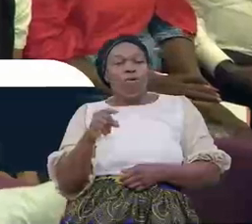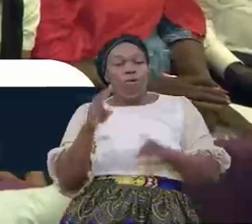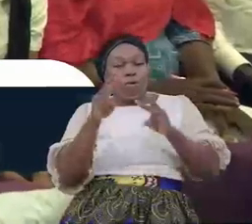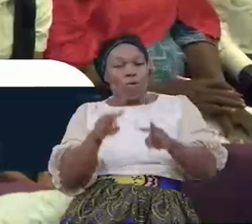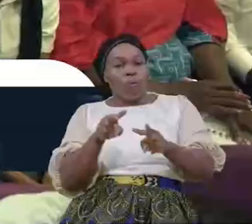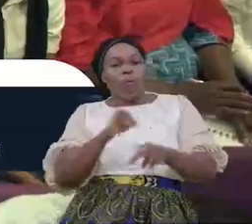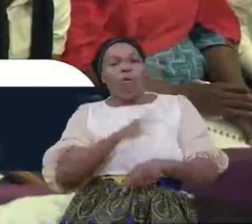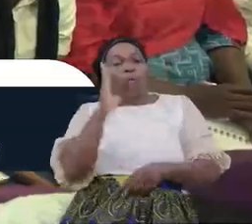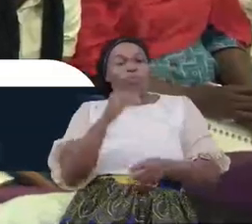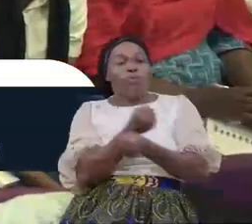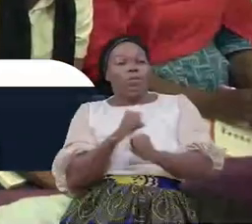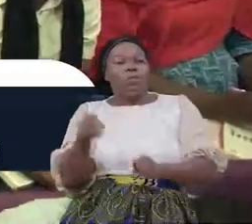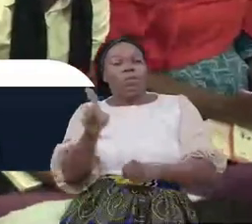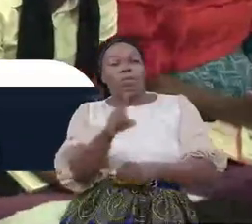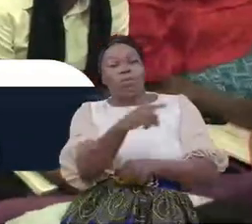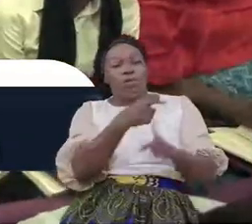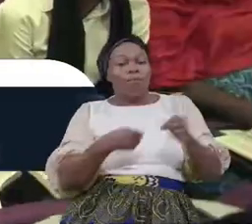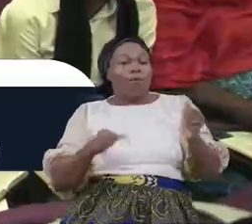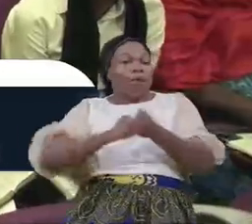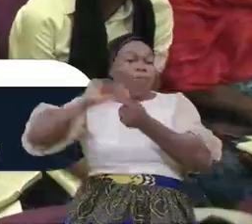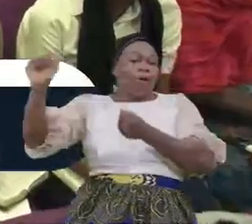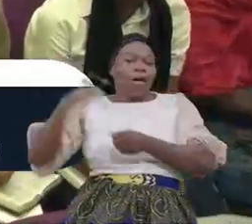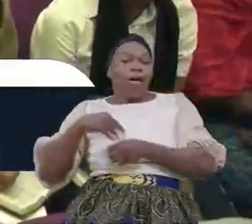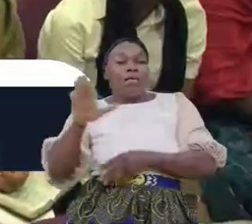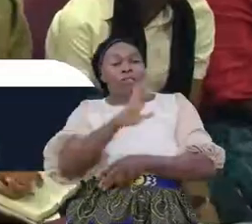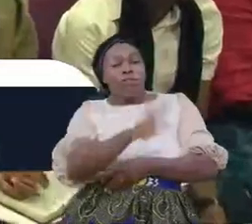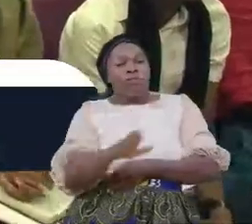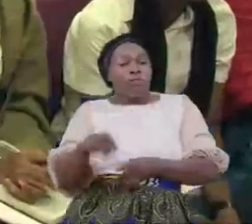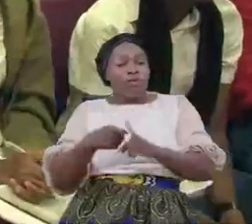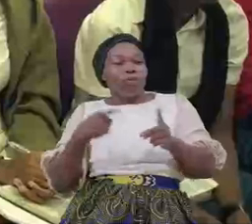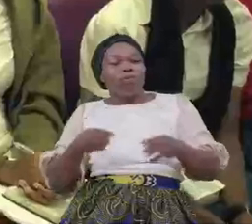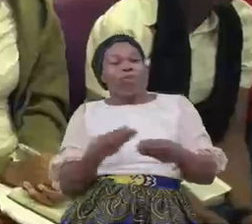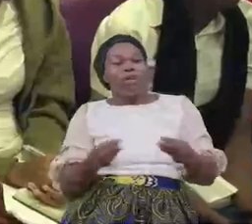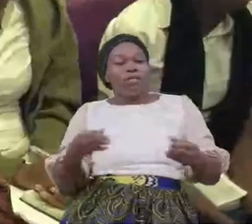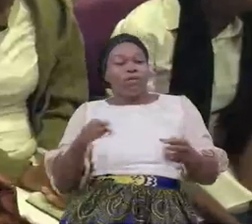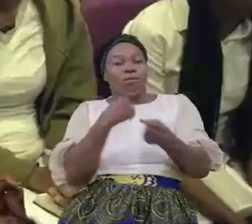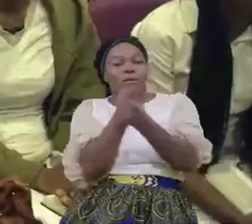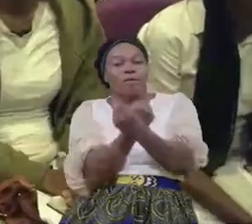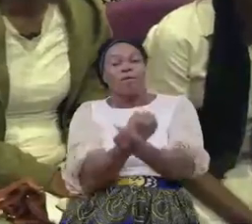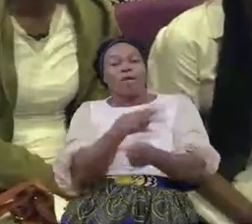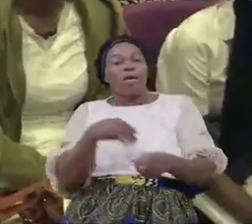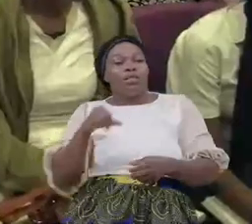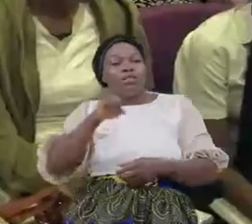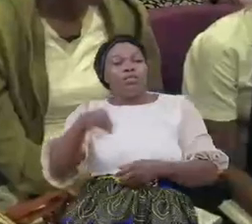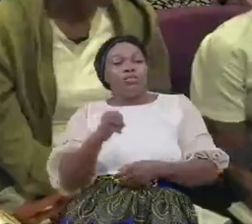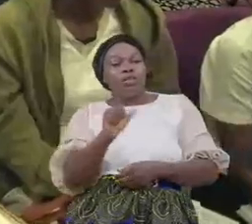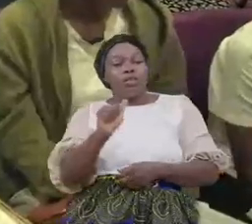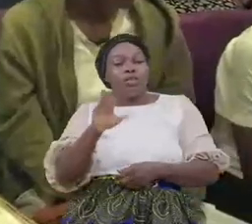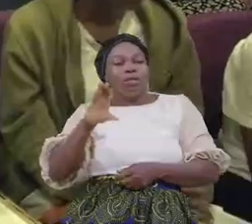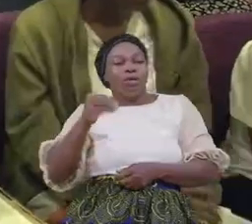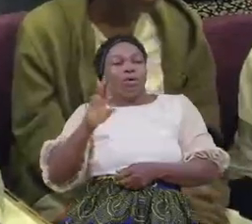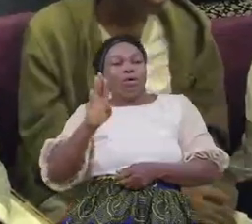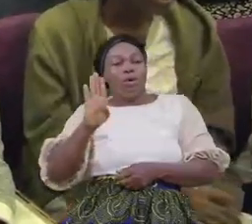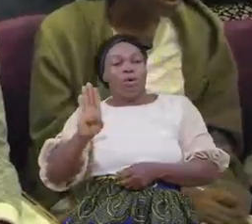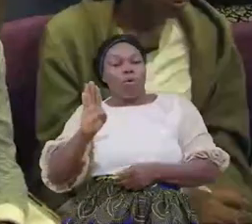ta postérité du pays où elle est captive. Jacob reviendra, il jouira du